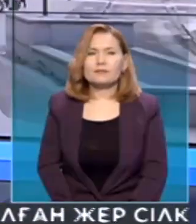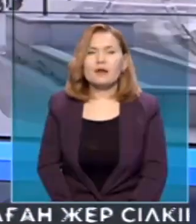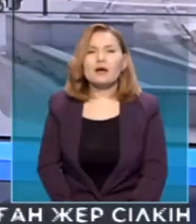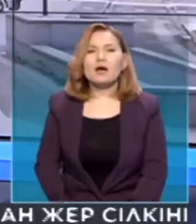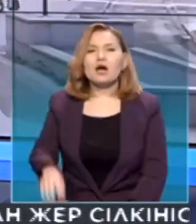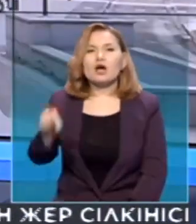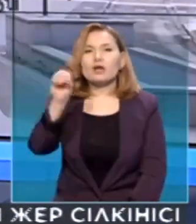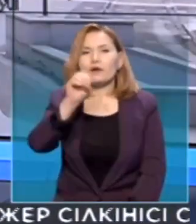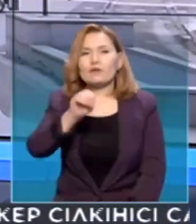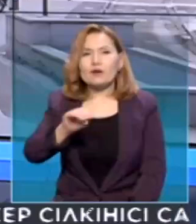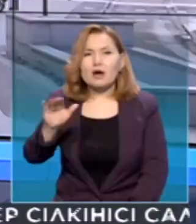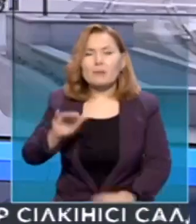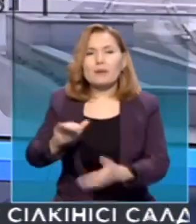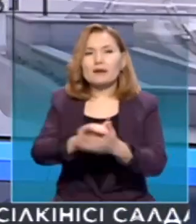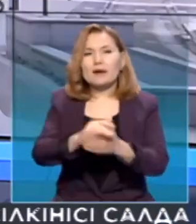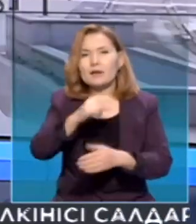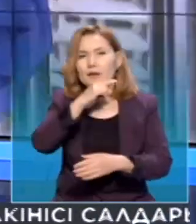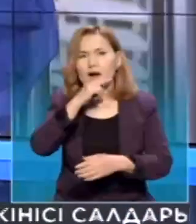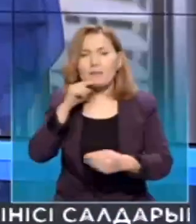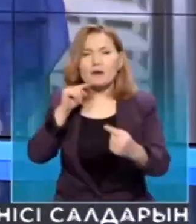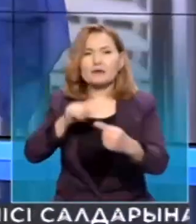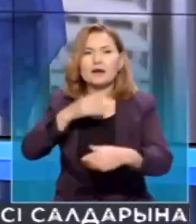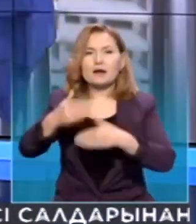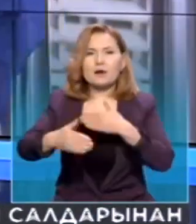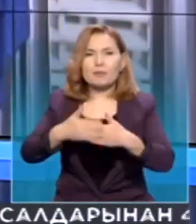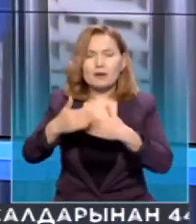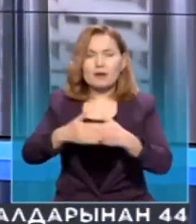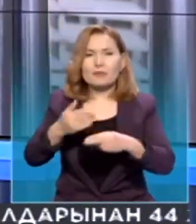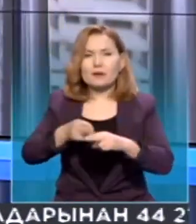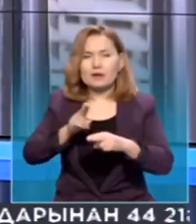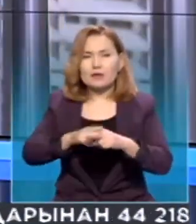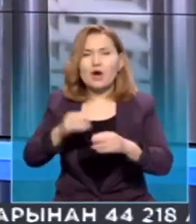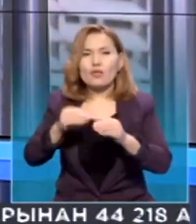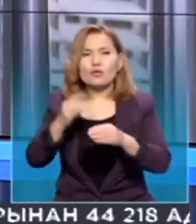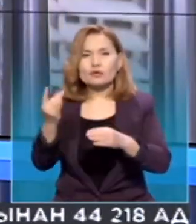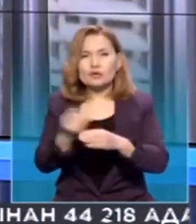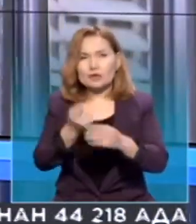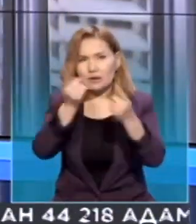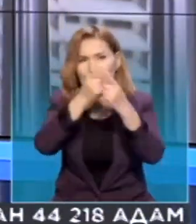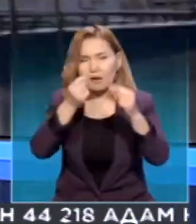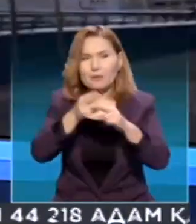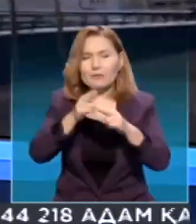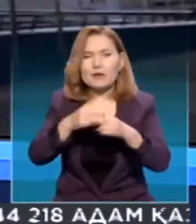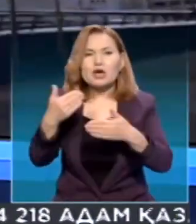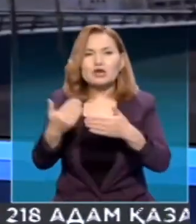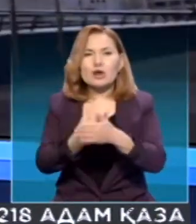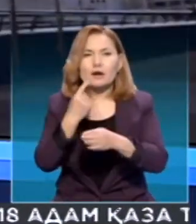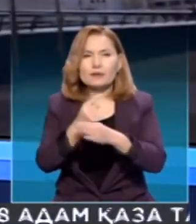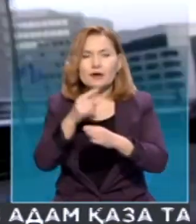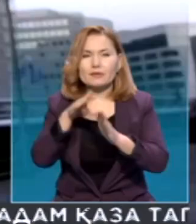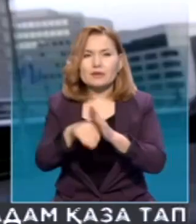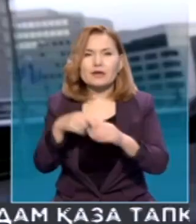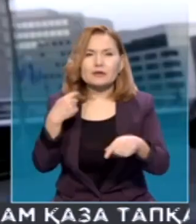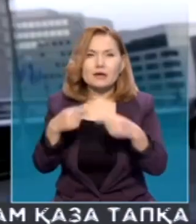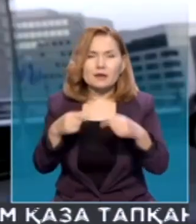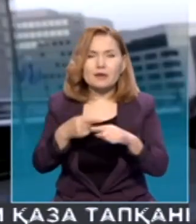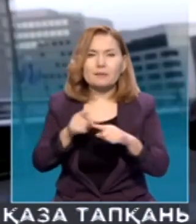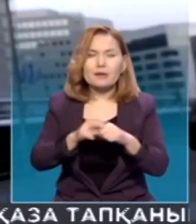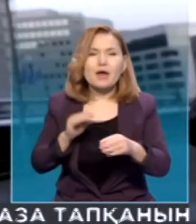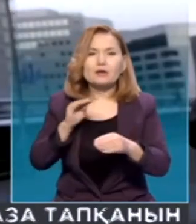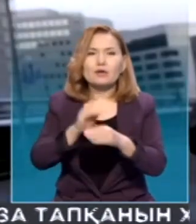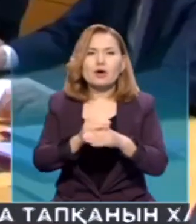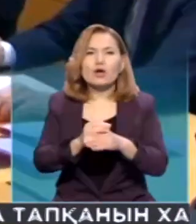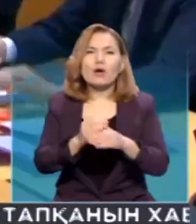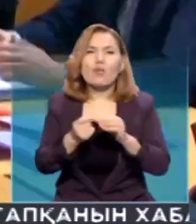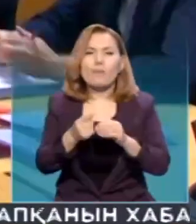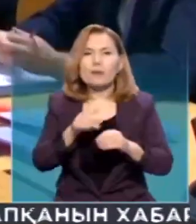Шетел ақпараттары Еуроодақ Ресейге қарсы санкциялардың 10-шы легін жариялады. Жаңа шектеулер өзара сауда саттықты тағы